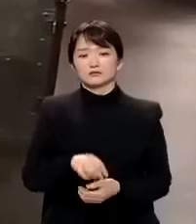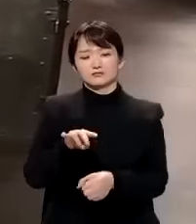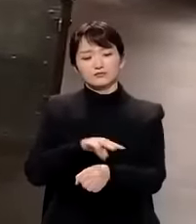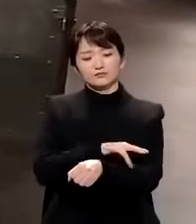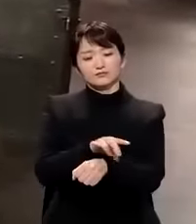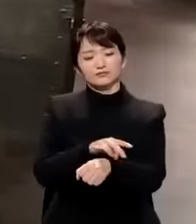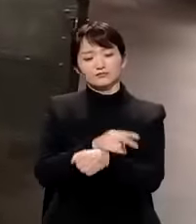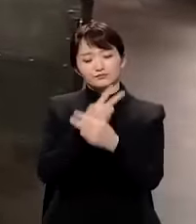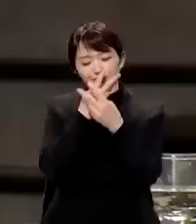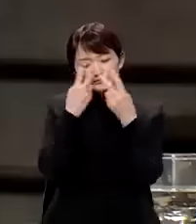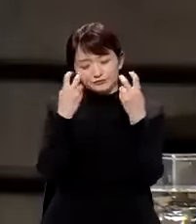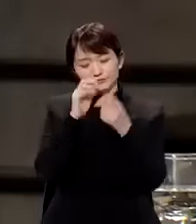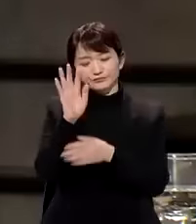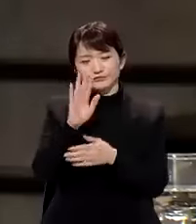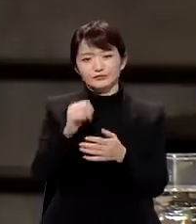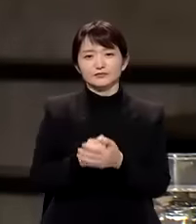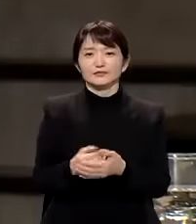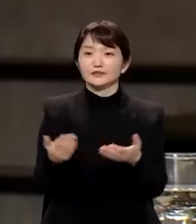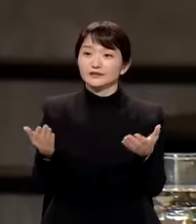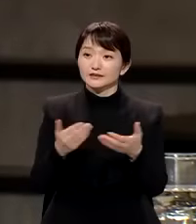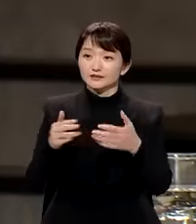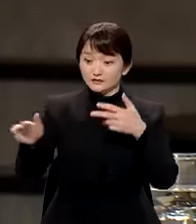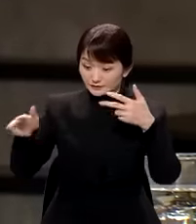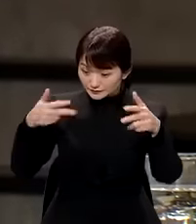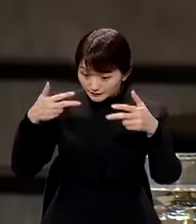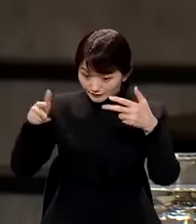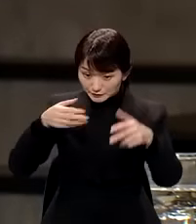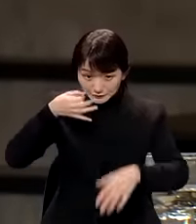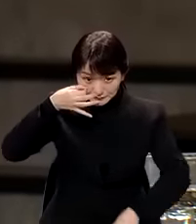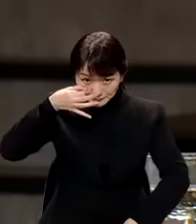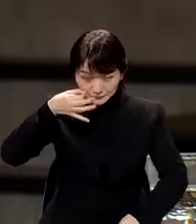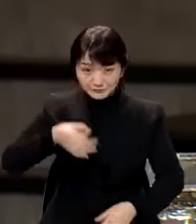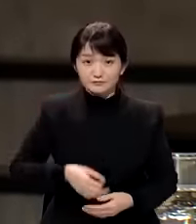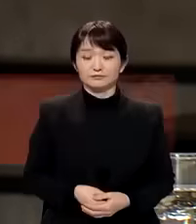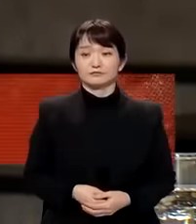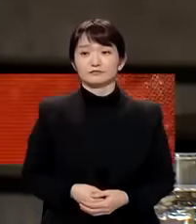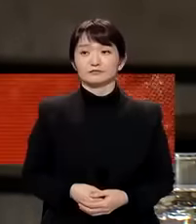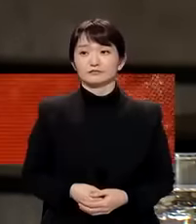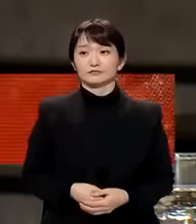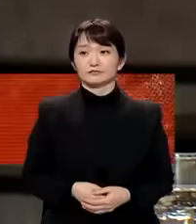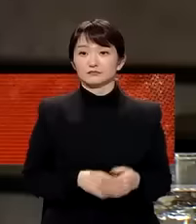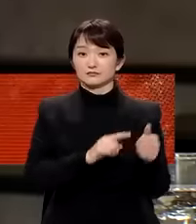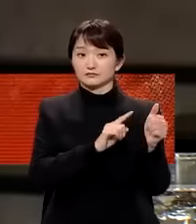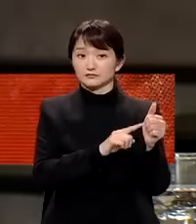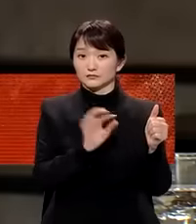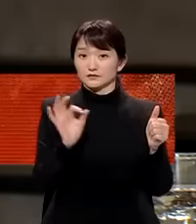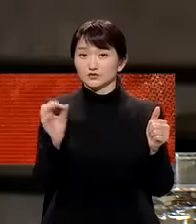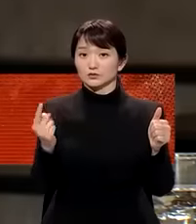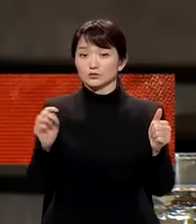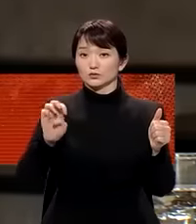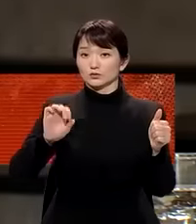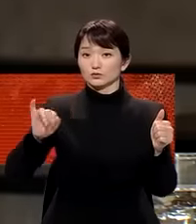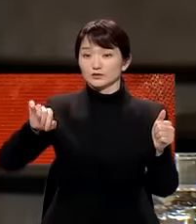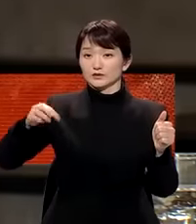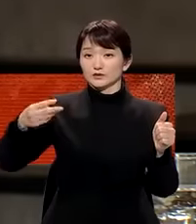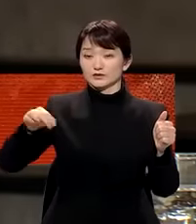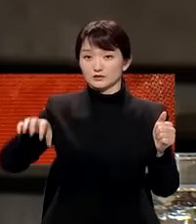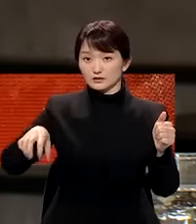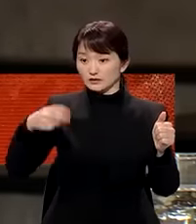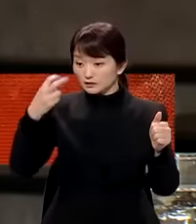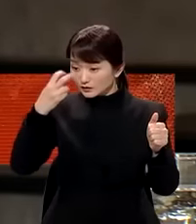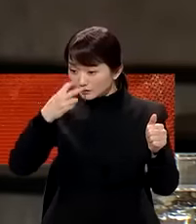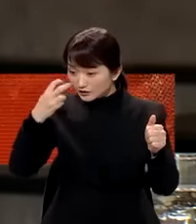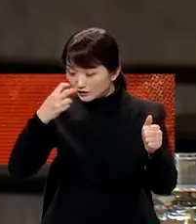어 근무하는 CCTV 호출해야 되겠죠 그래서 이분이 오스 오피스텔 그 관리실에 가서 관리인에게